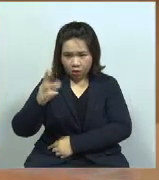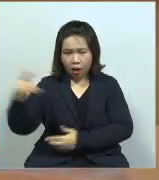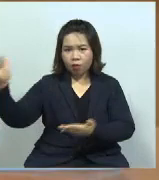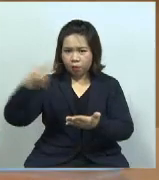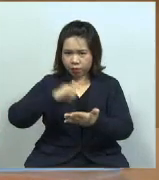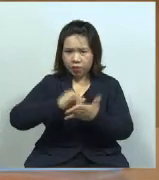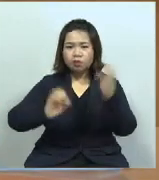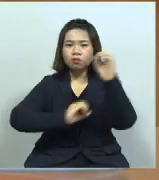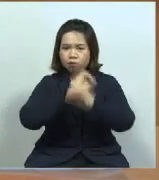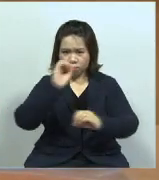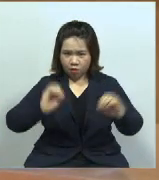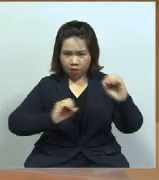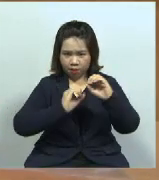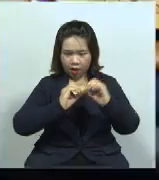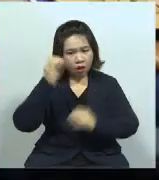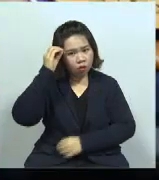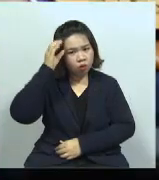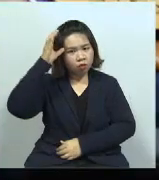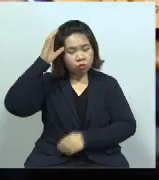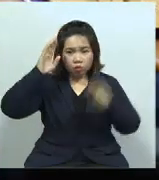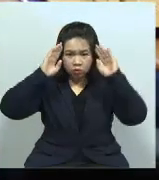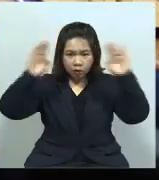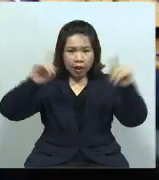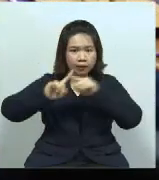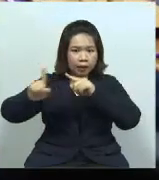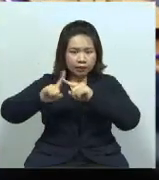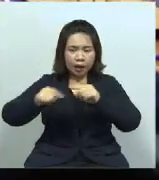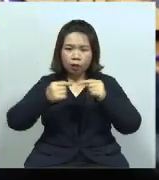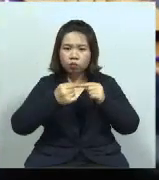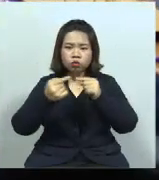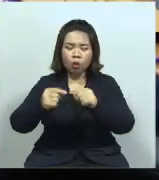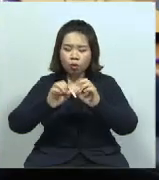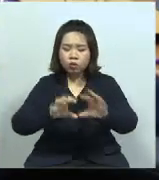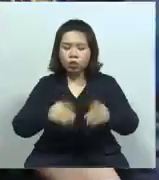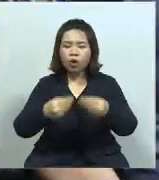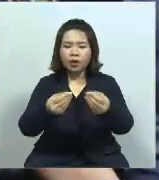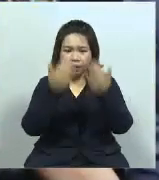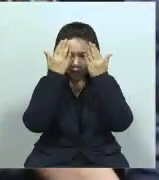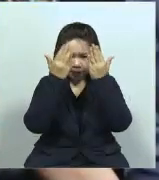ลอดภัยพร้อมนำความรู้และประสบการณ์มาเผยแพร่ตามหลักศาสนาอิสลาม